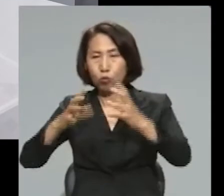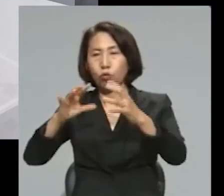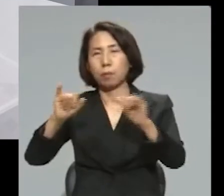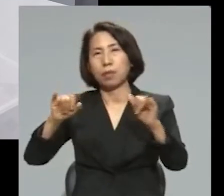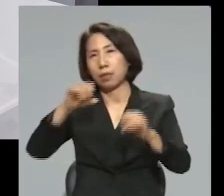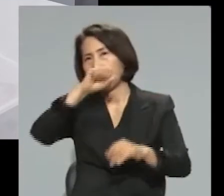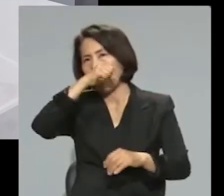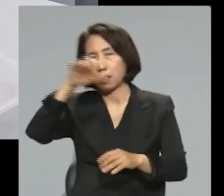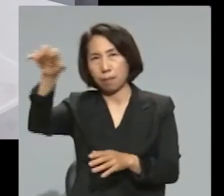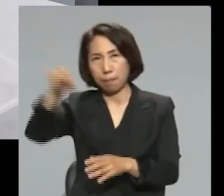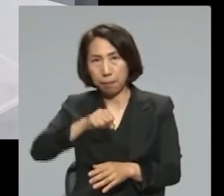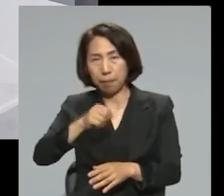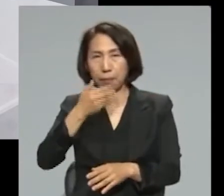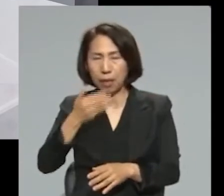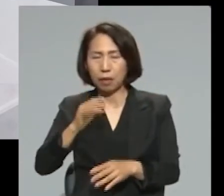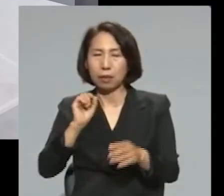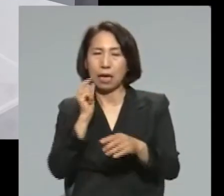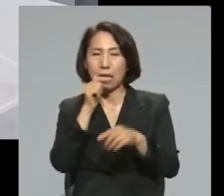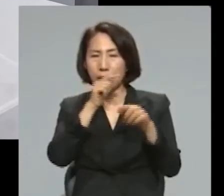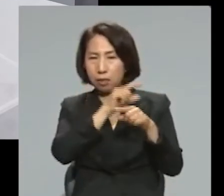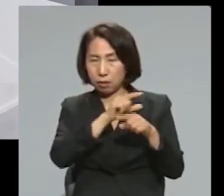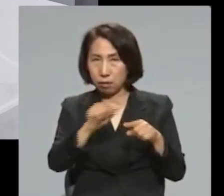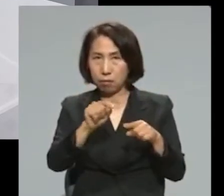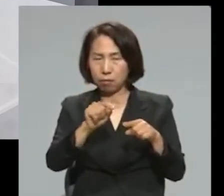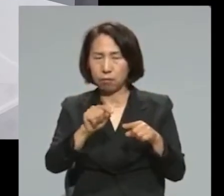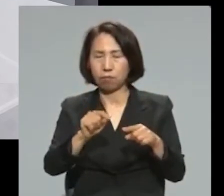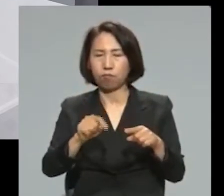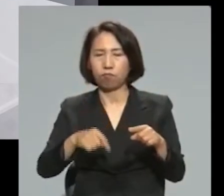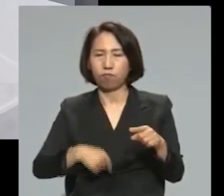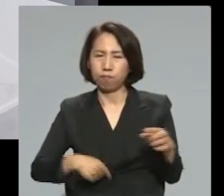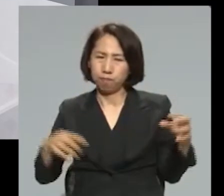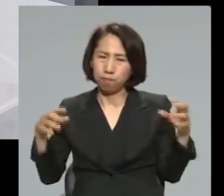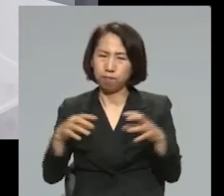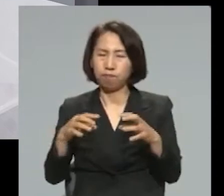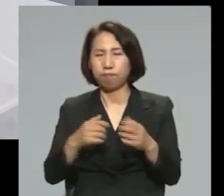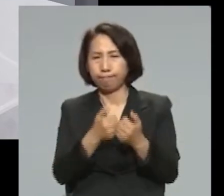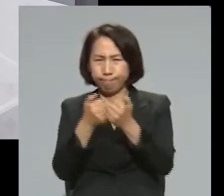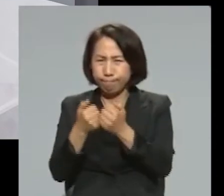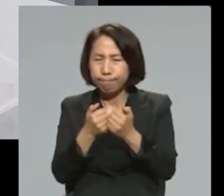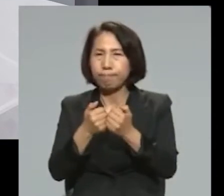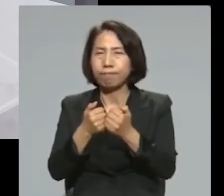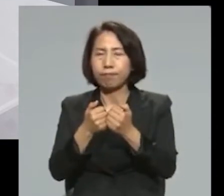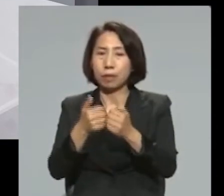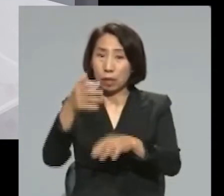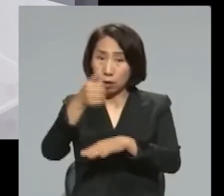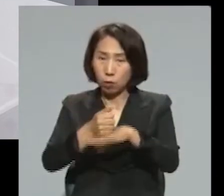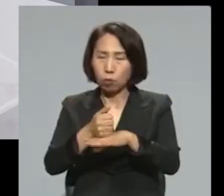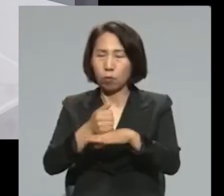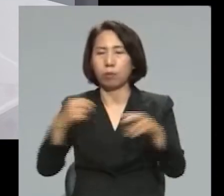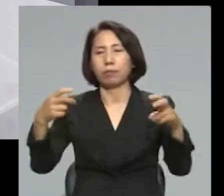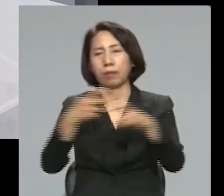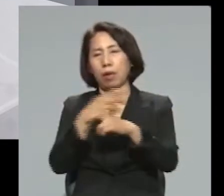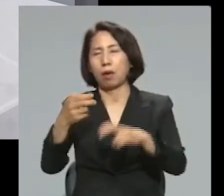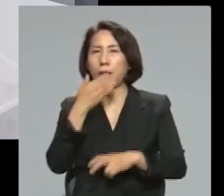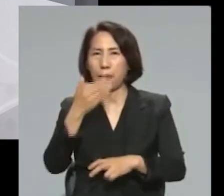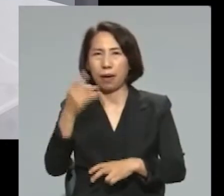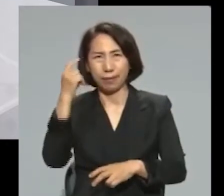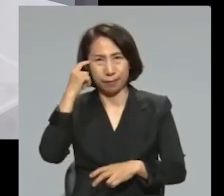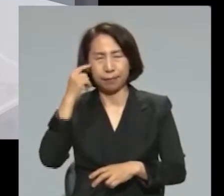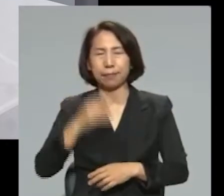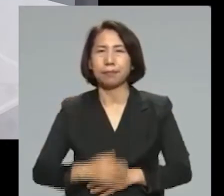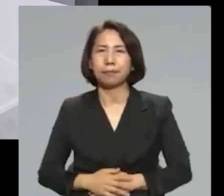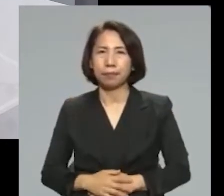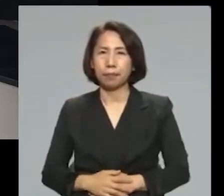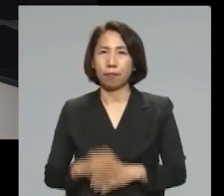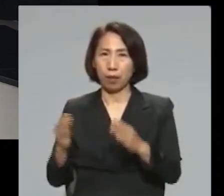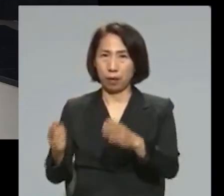달성군과 긴밀한 협조 체제가 차량 통행을 가능케 할 방안이라고 생각을 합니다. 네.